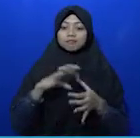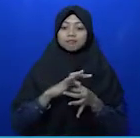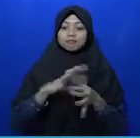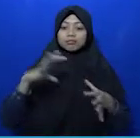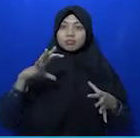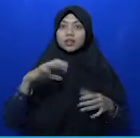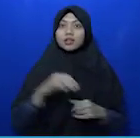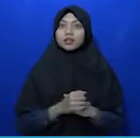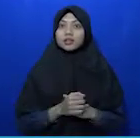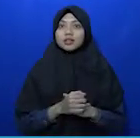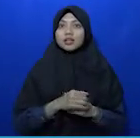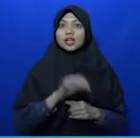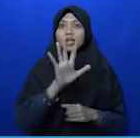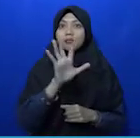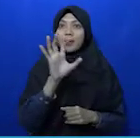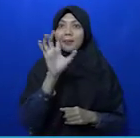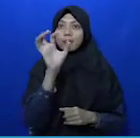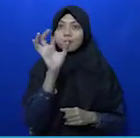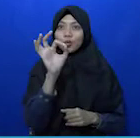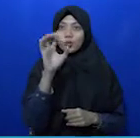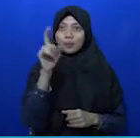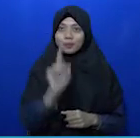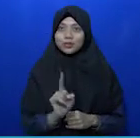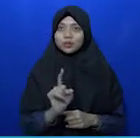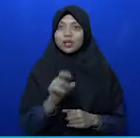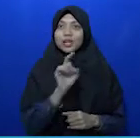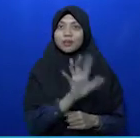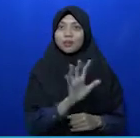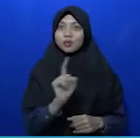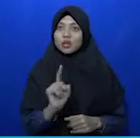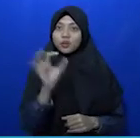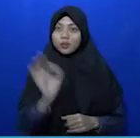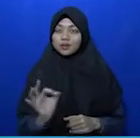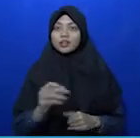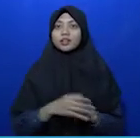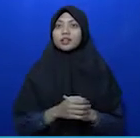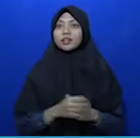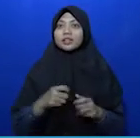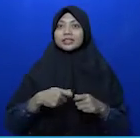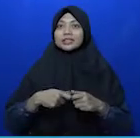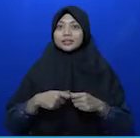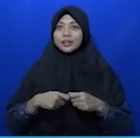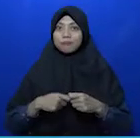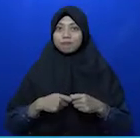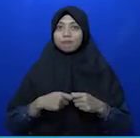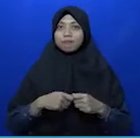sebanyak 51% PT Freeport Indonesia atau PT